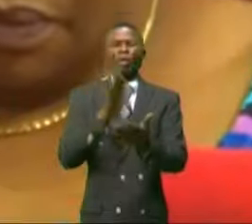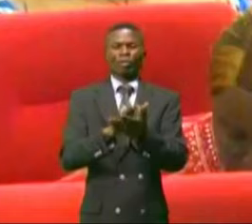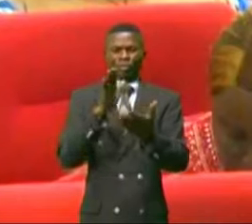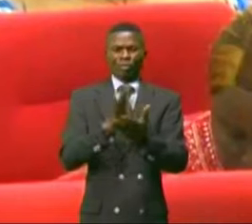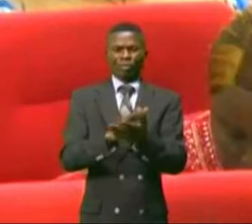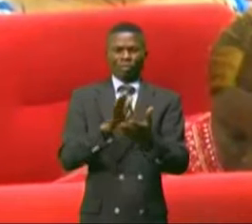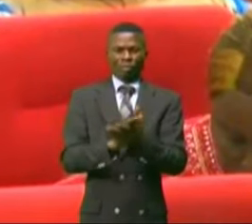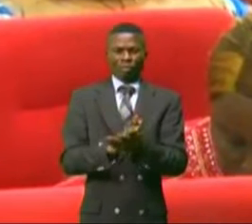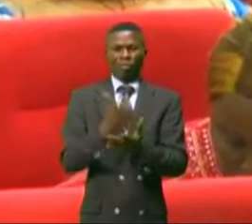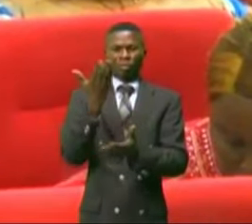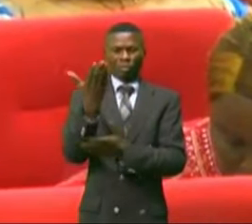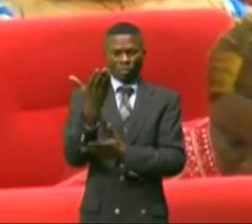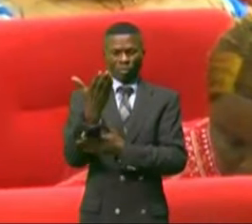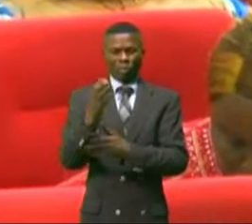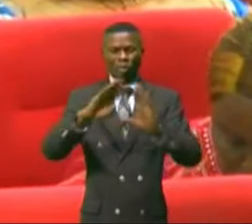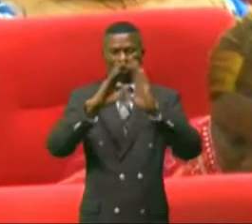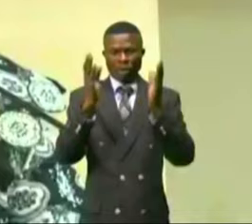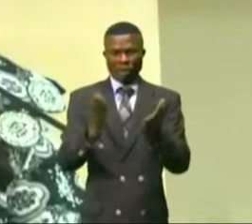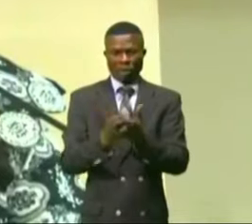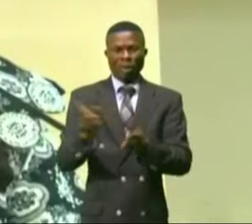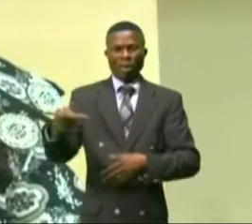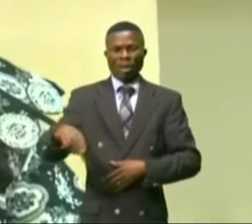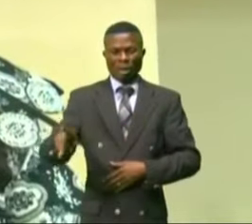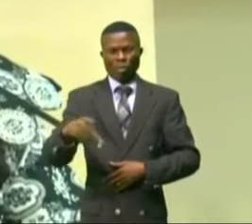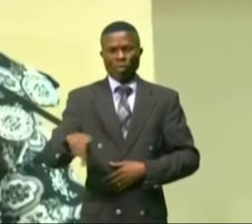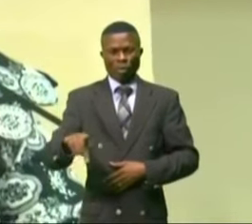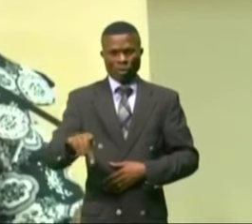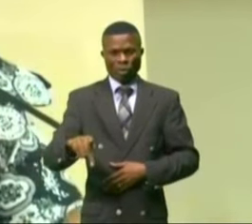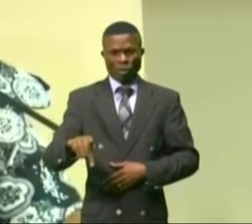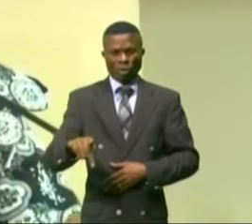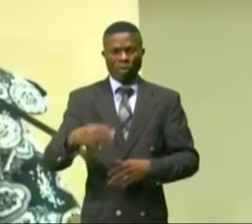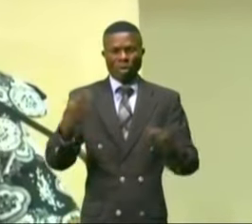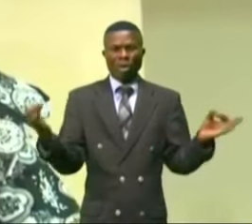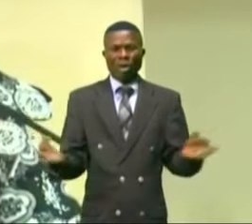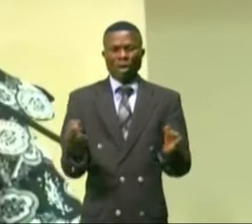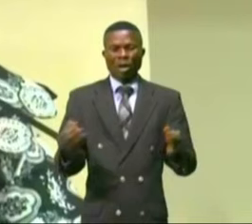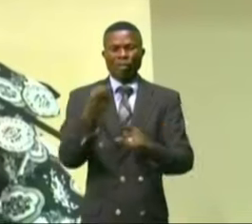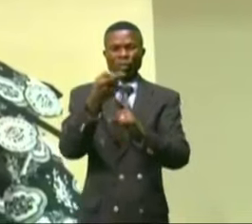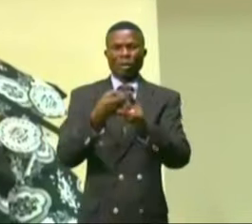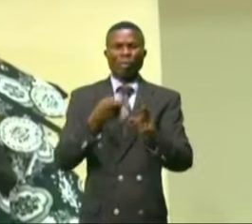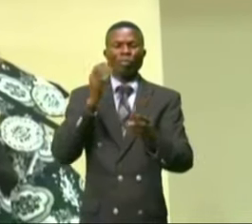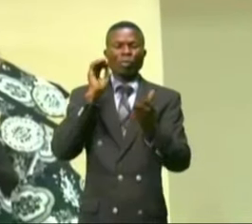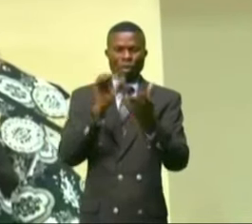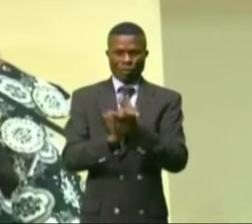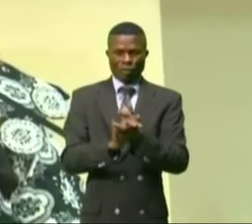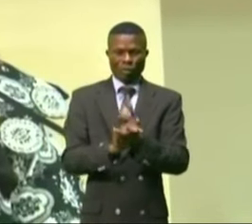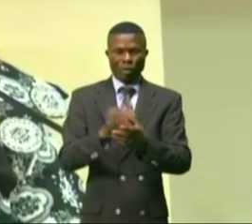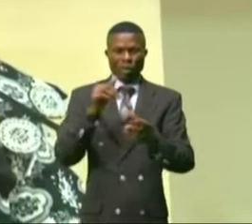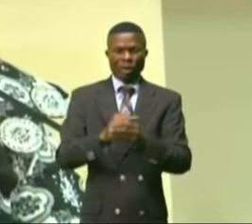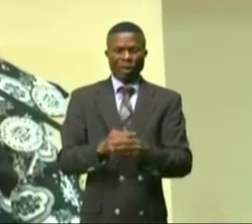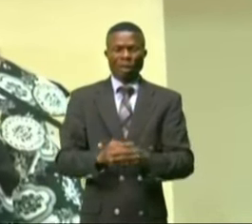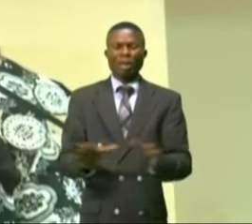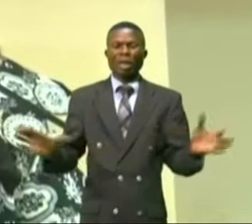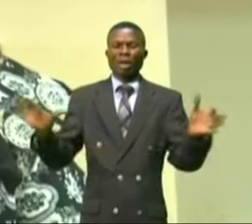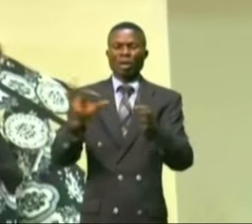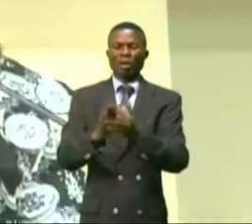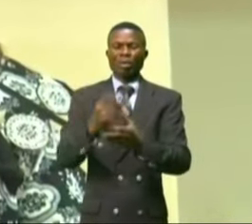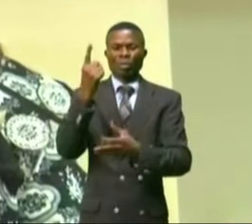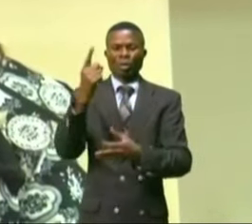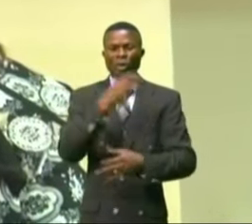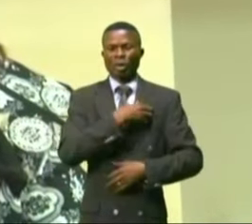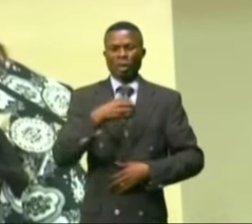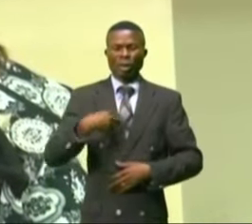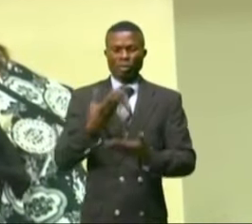mars 2024. J'en appelle à toutes les provinces à célébrer ce mois dans la solidarité aux femmes